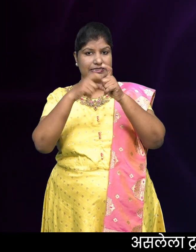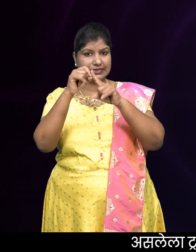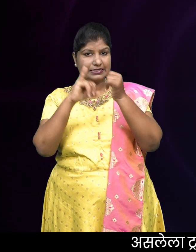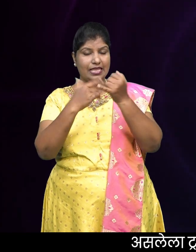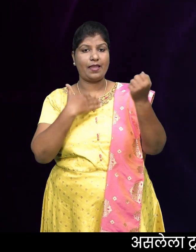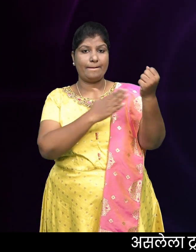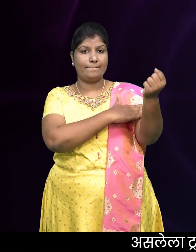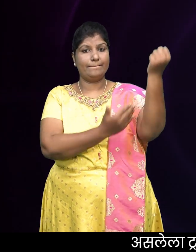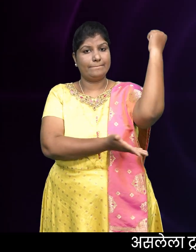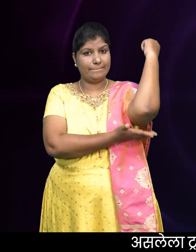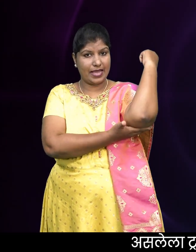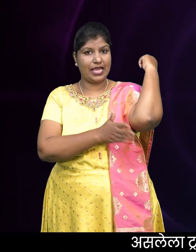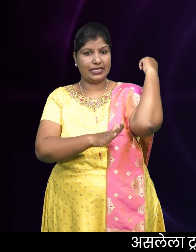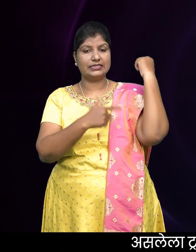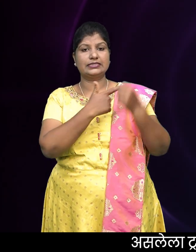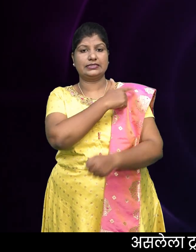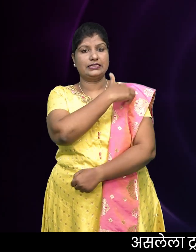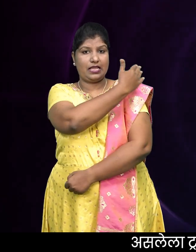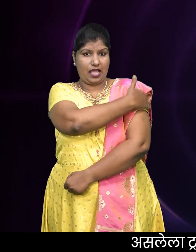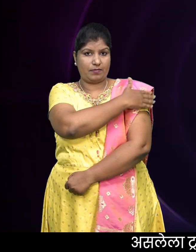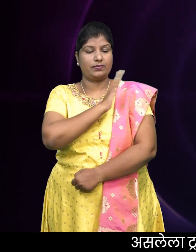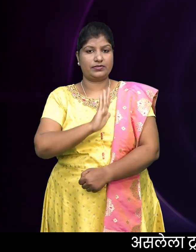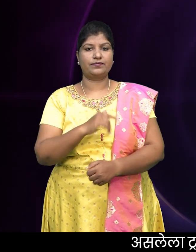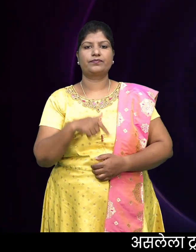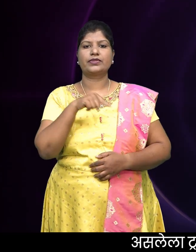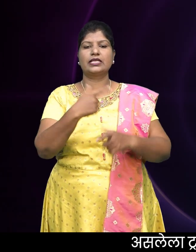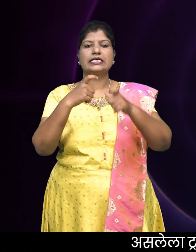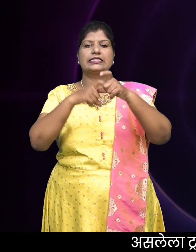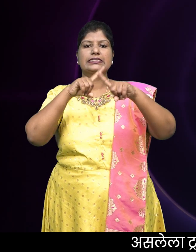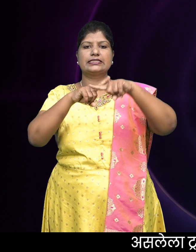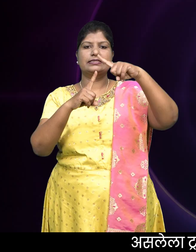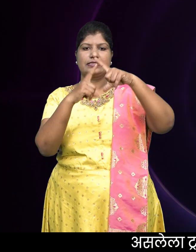असलेला ट्रायसेप्स हा एक एक्सटेन्सर आहे.